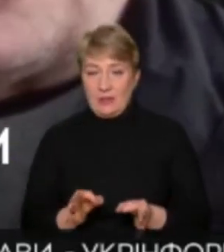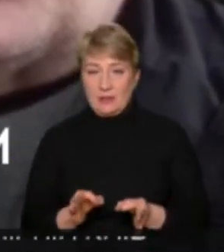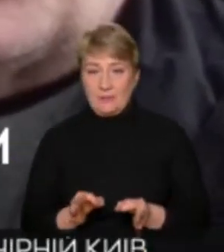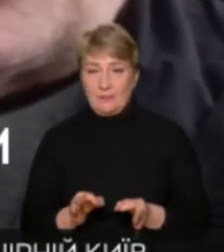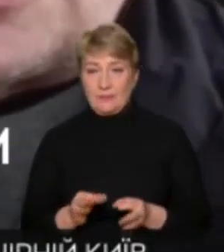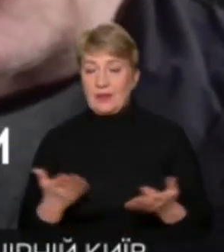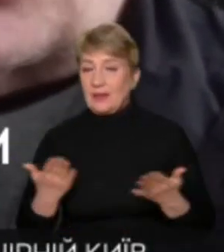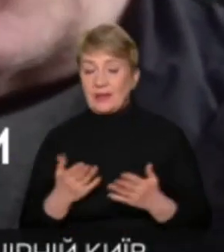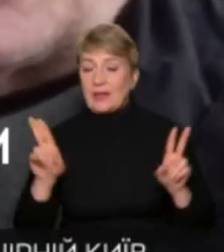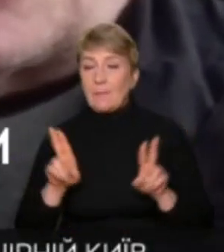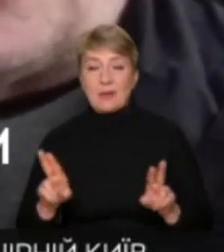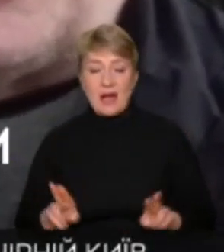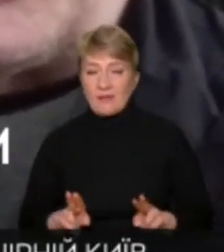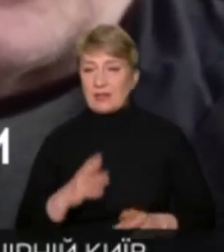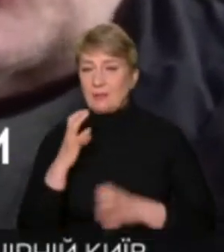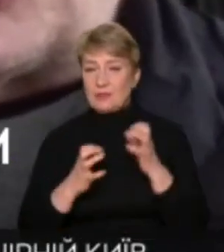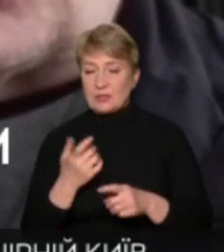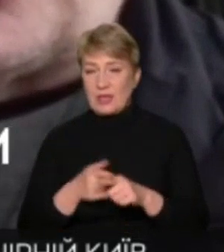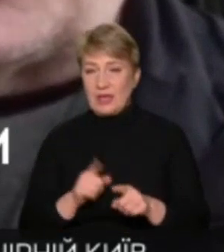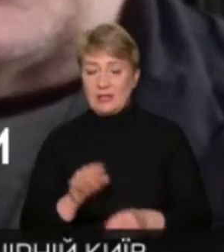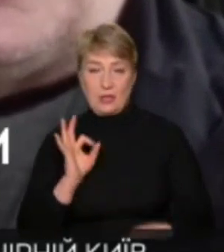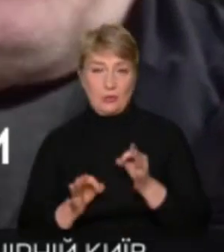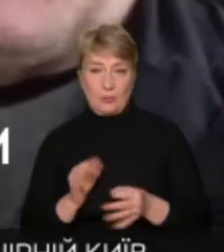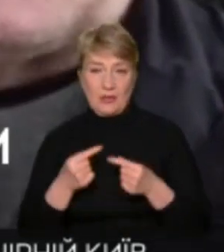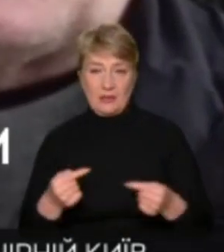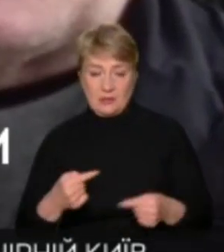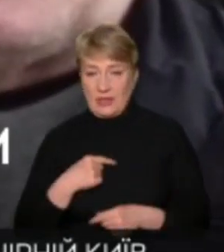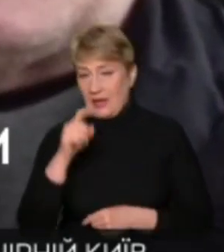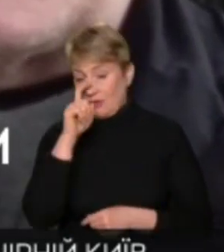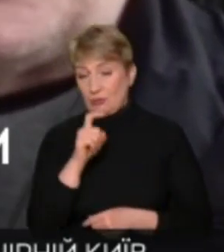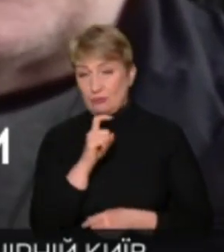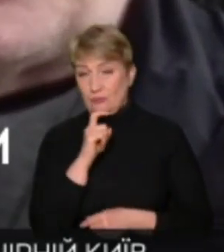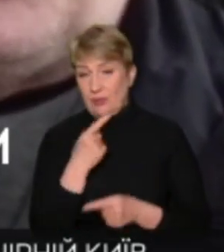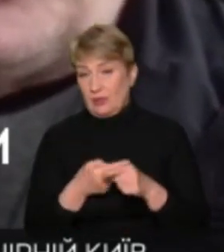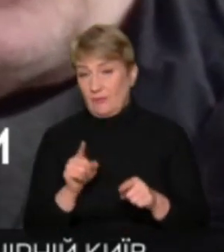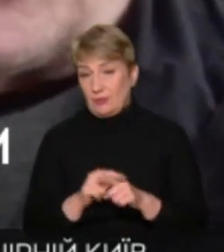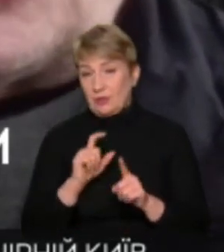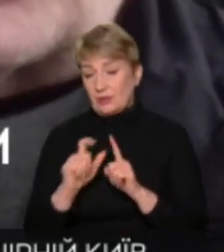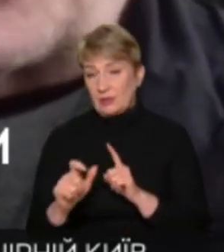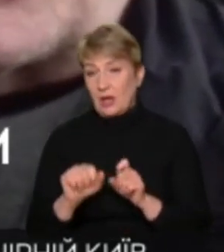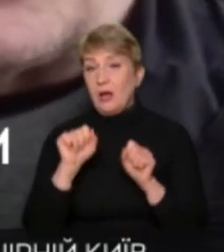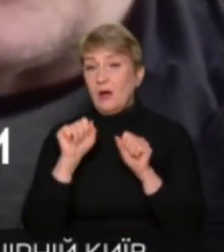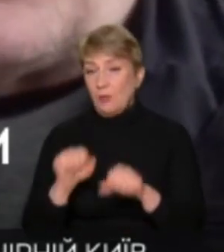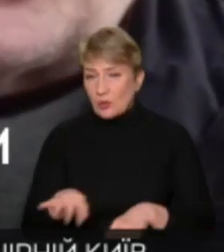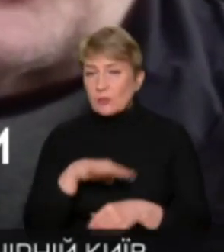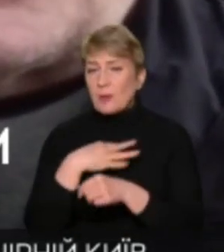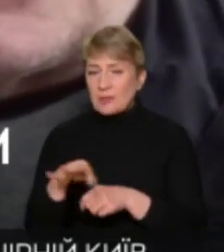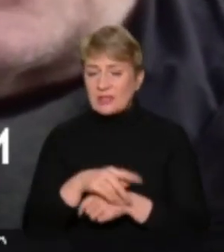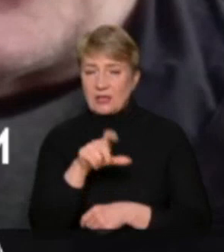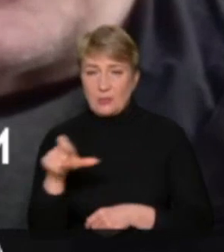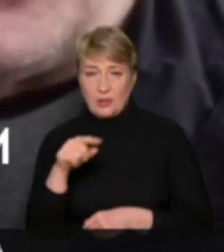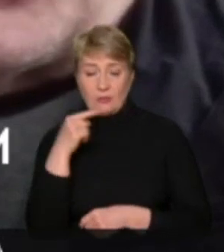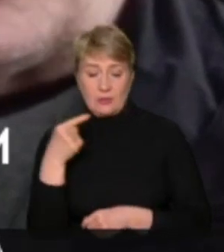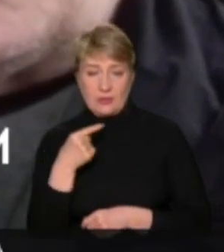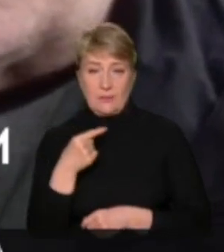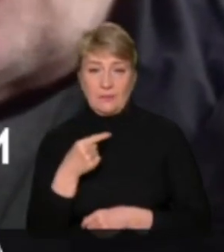міжнародним гуманітарним законам. Це нормальна річ. Я не розумію таку реакцію. Чи зможемо ми стріляти по Кремлю? Я би стрільнув, наприклад. Я вважаю, що це центр